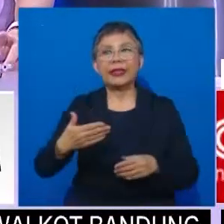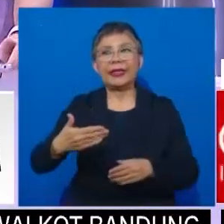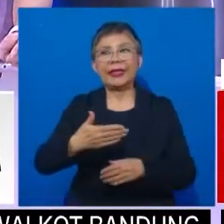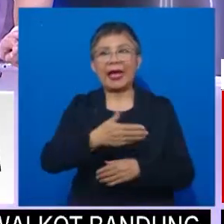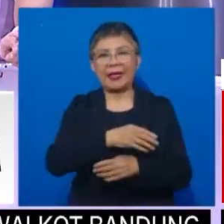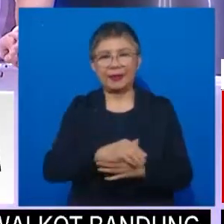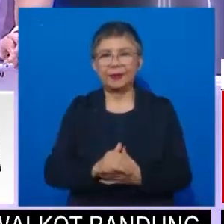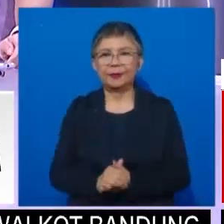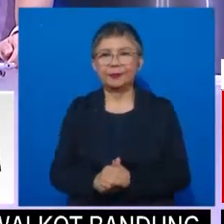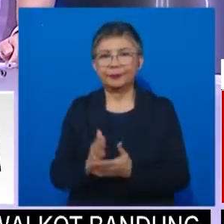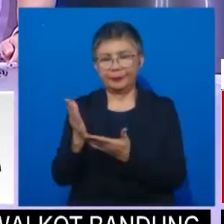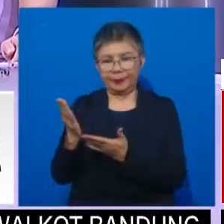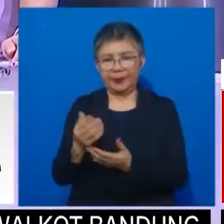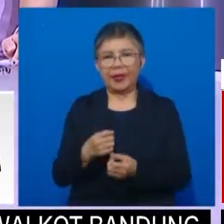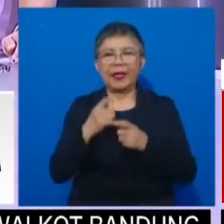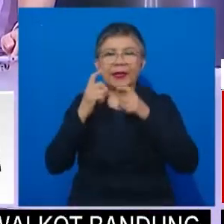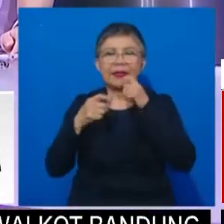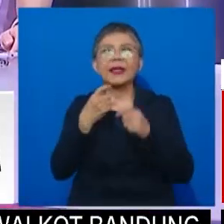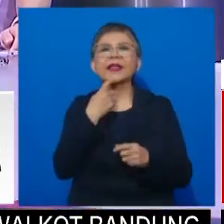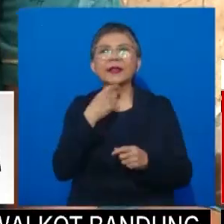Berikut kisahnya dalam Inikah Takdir.